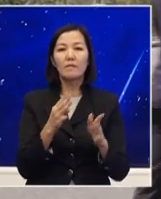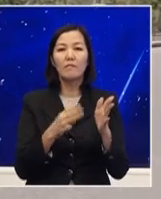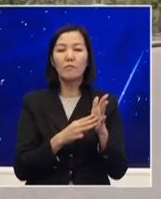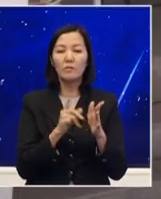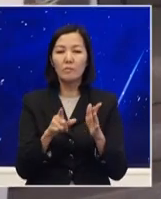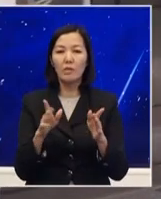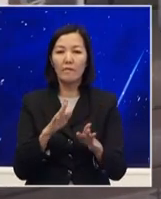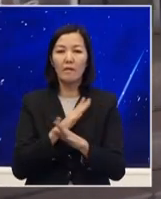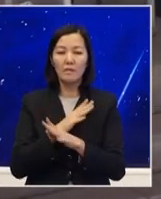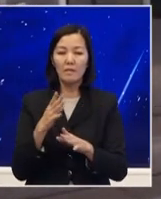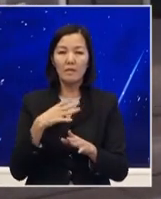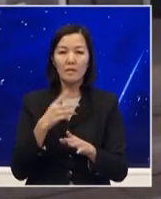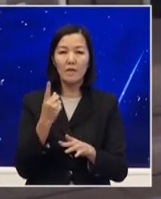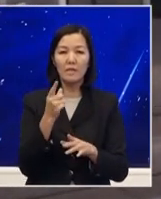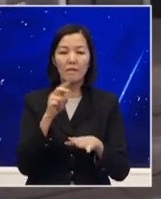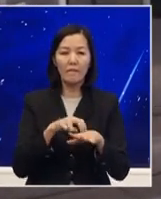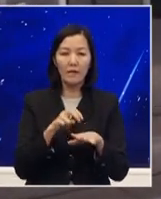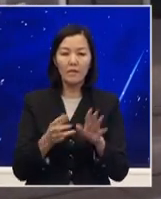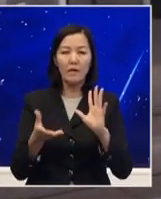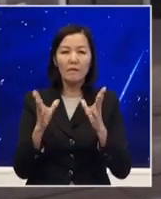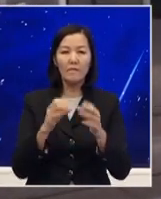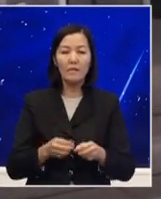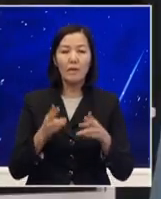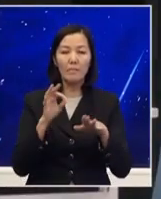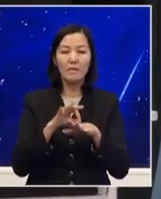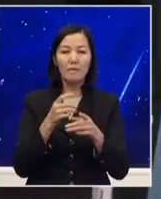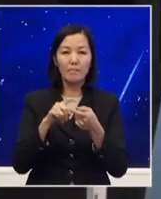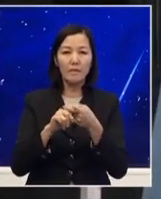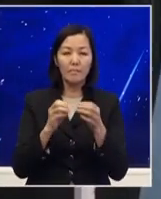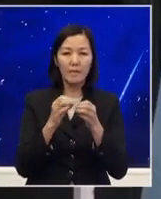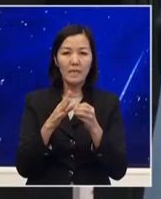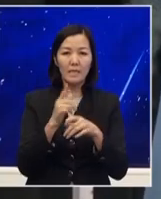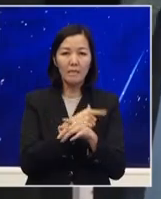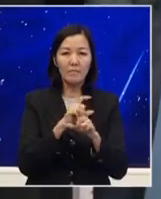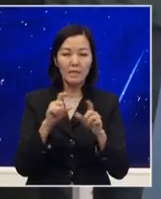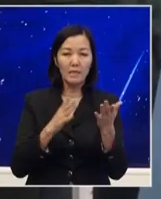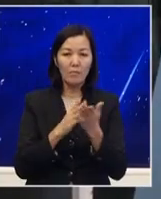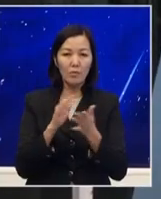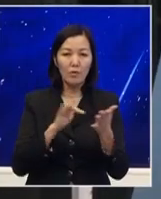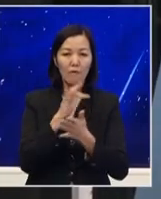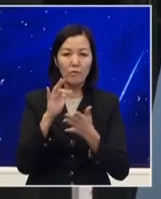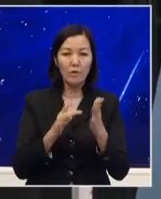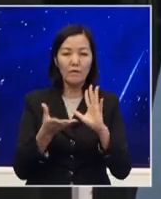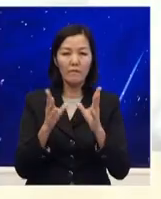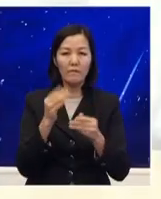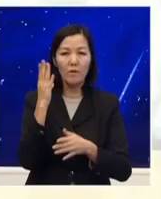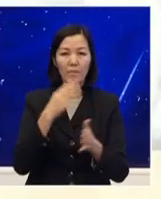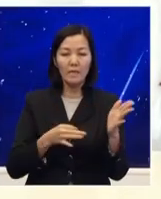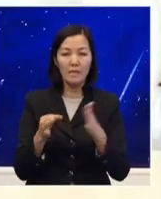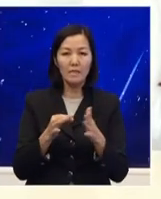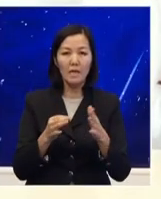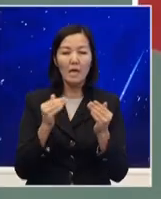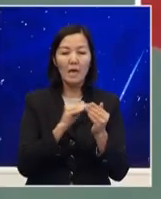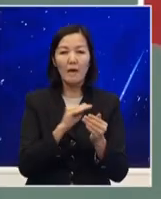жизней ковшагайцев, среди них и один врач. В целом опасным вирусом заразились 15 медработников города. Всего в Алматинской области